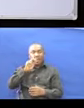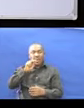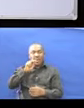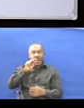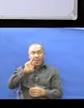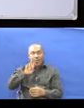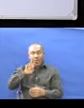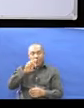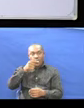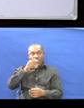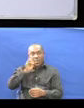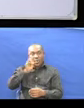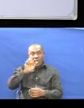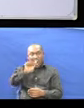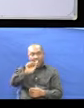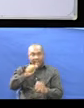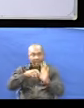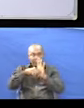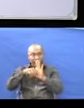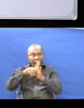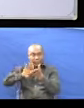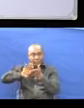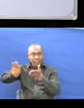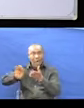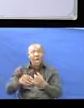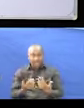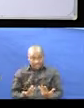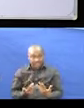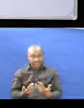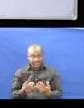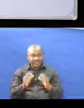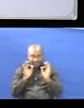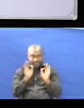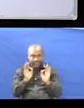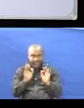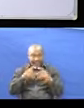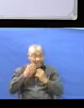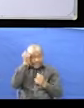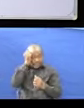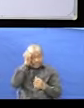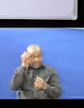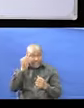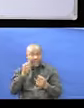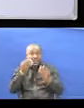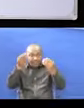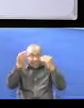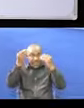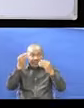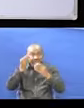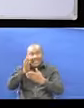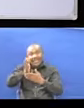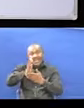kutoa. Vizuri, sehemu kutoa. Lakini kumbuka, tunaendelea kujifunza sehemu ambazo zina